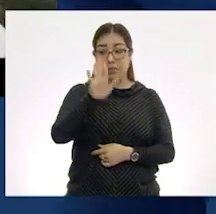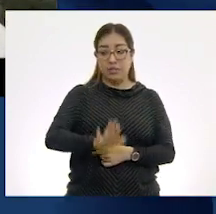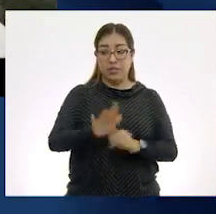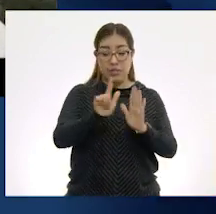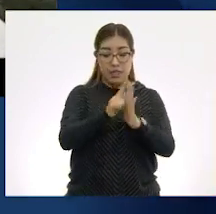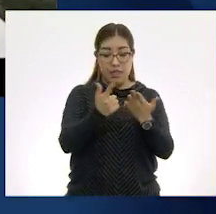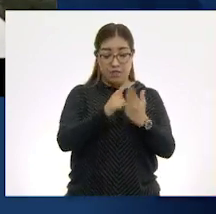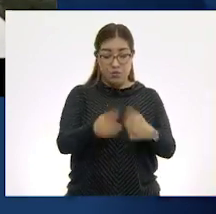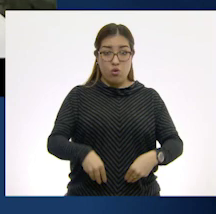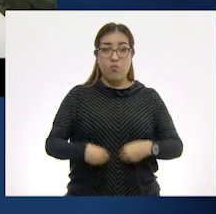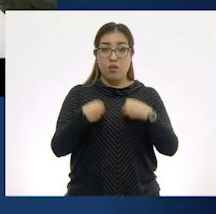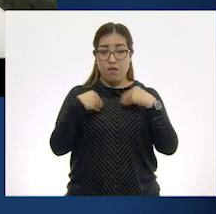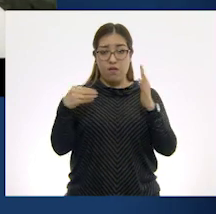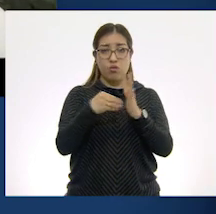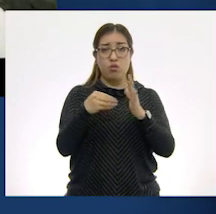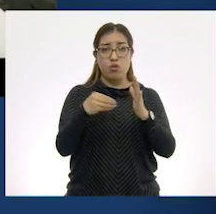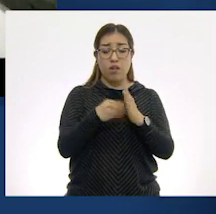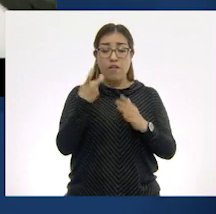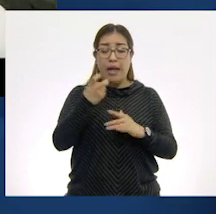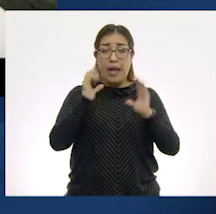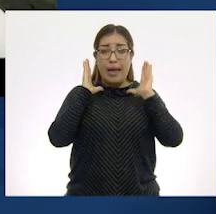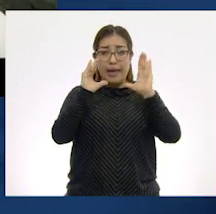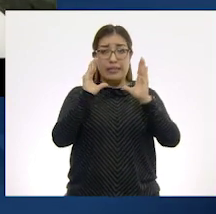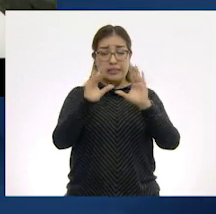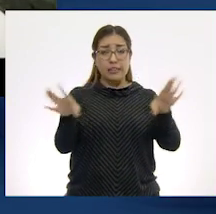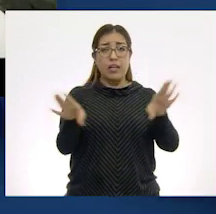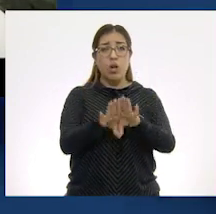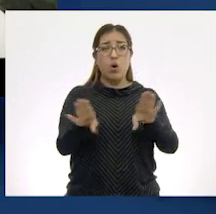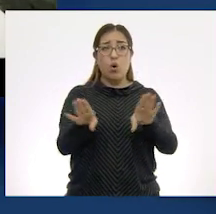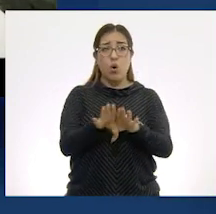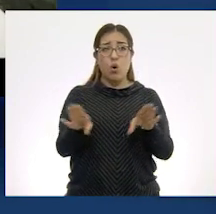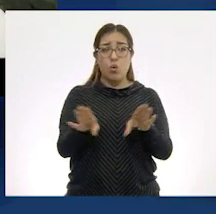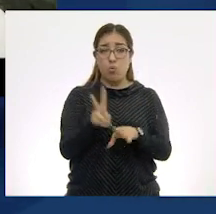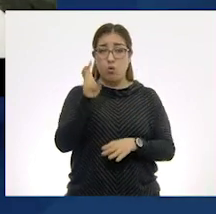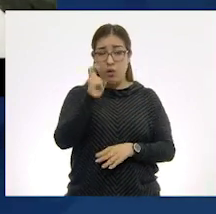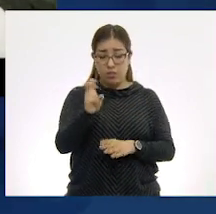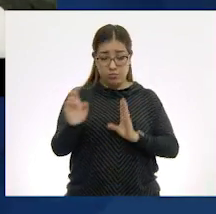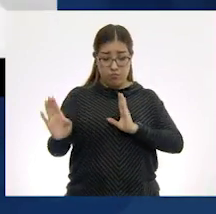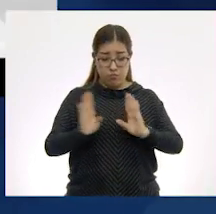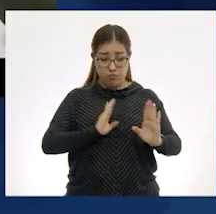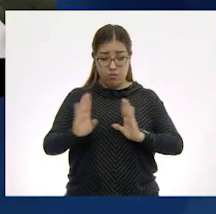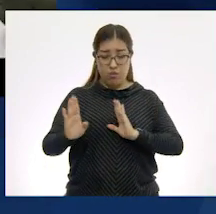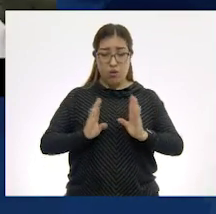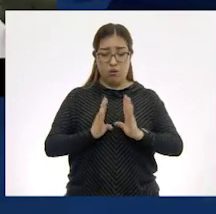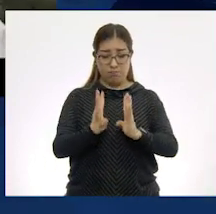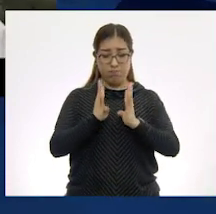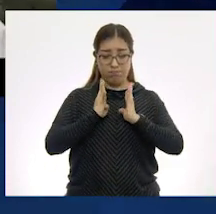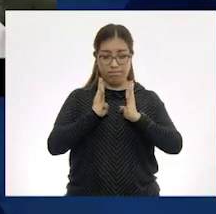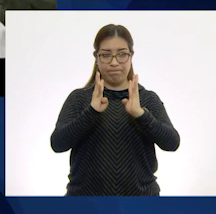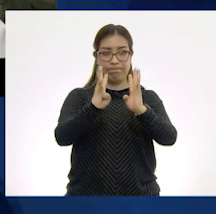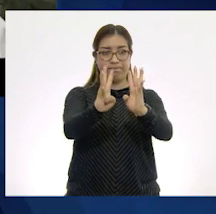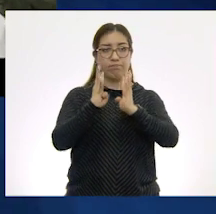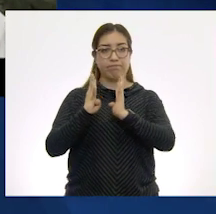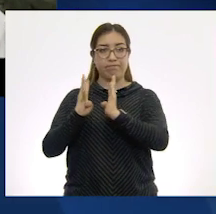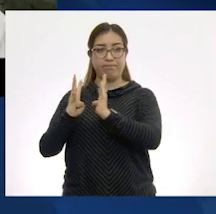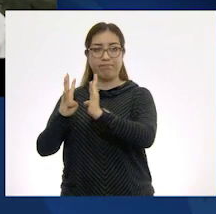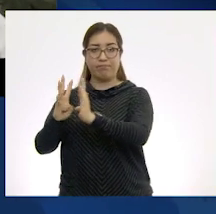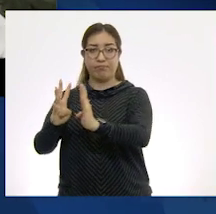样的军事编列的这样一个实物，所以有人说这是一本立体的兵书，排列的一些原